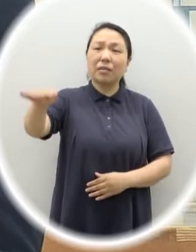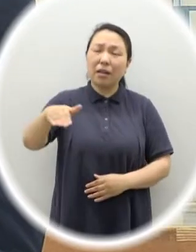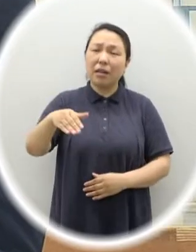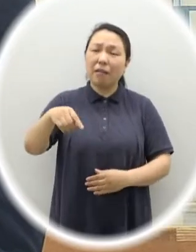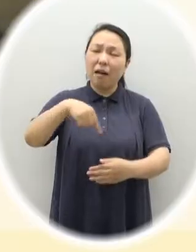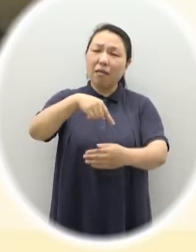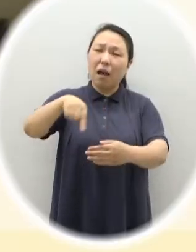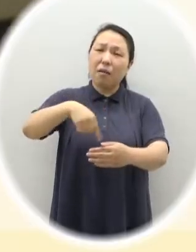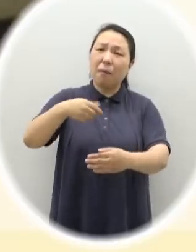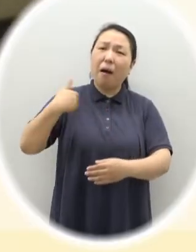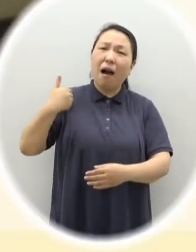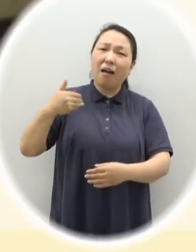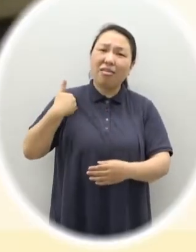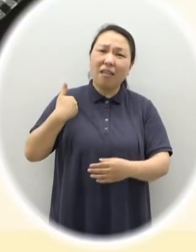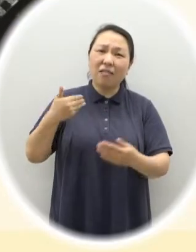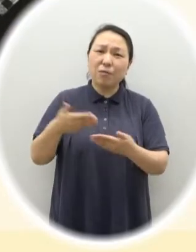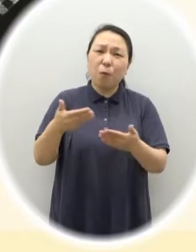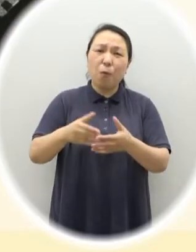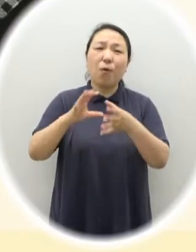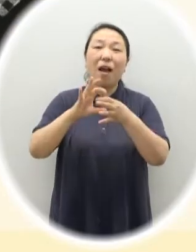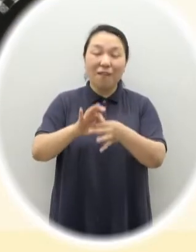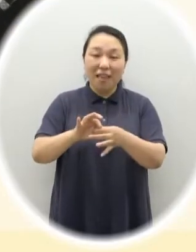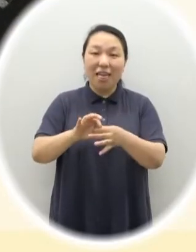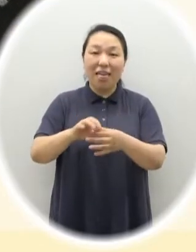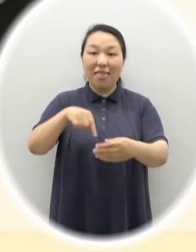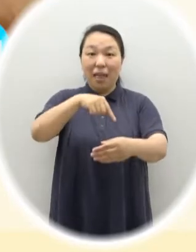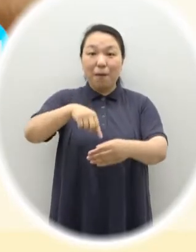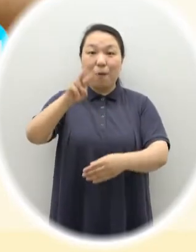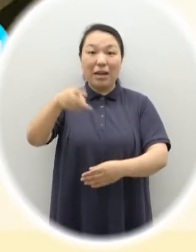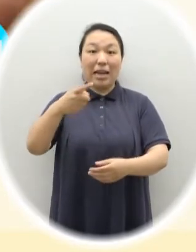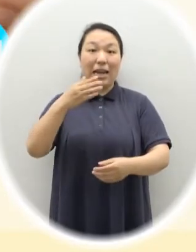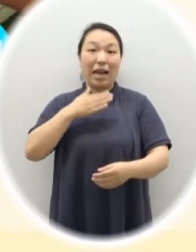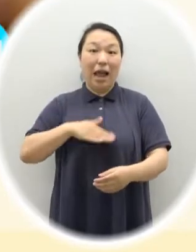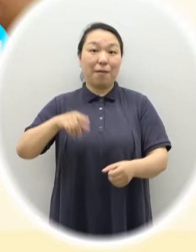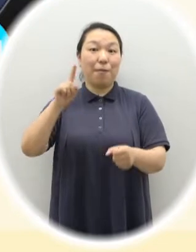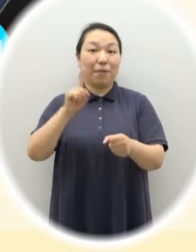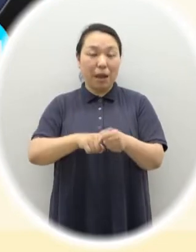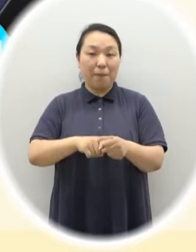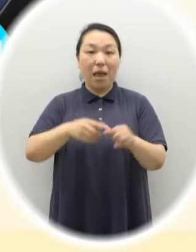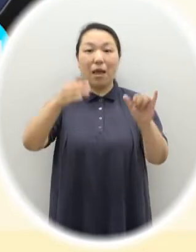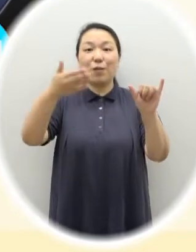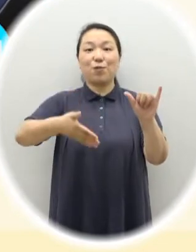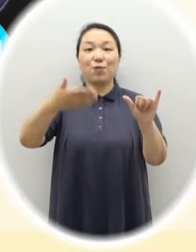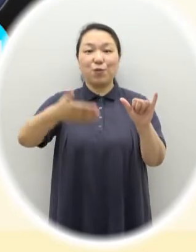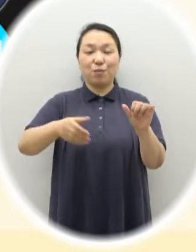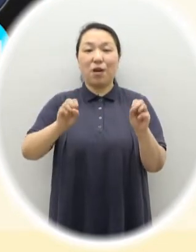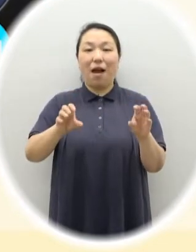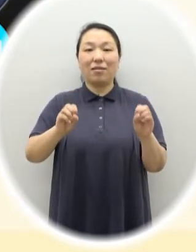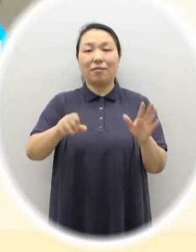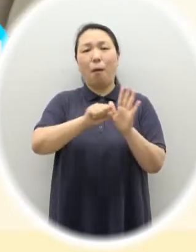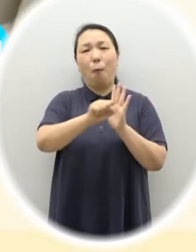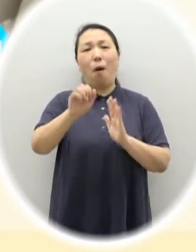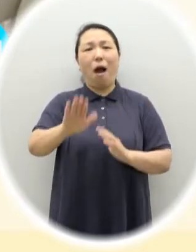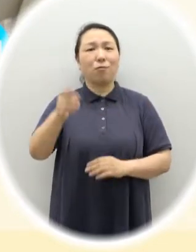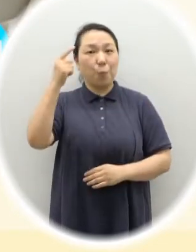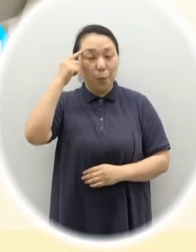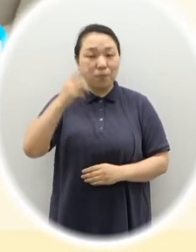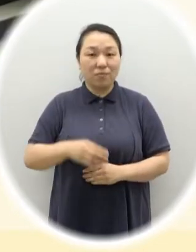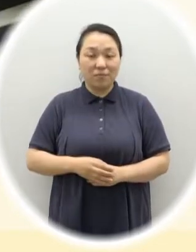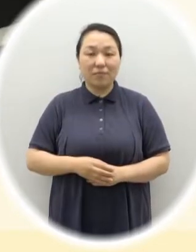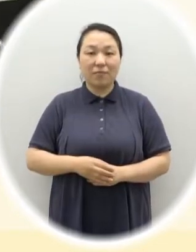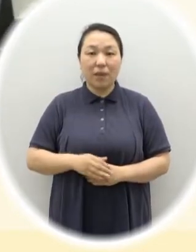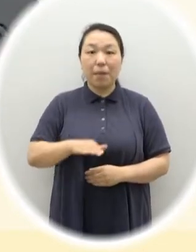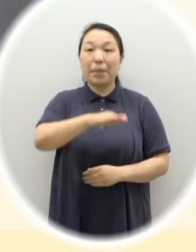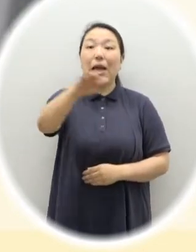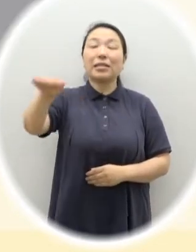業界は、生徒の皆様に仕事を理解してもらうため YouTube での動画配信は効果があると思いますし、生徒の方